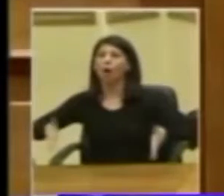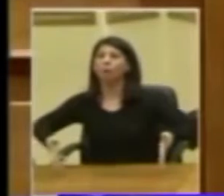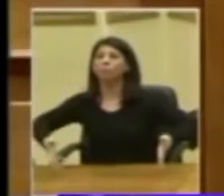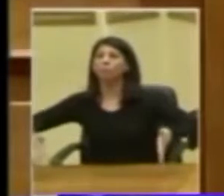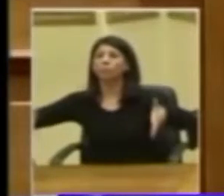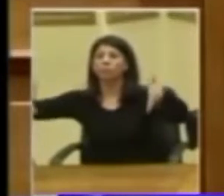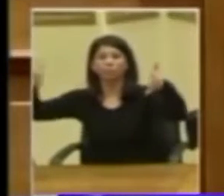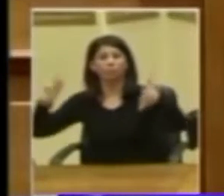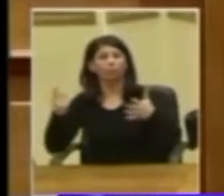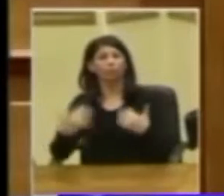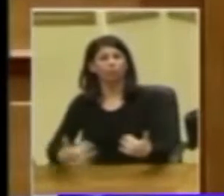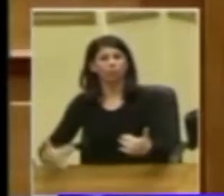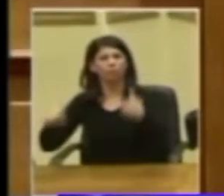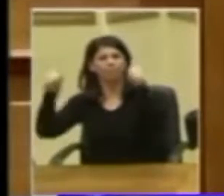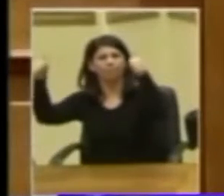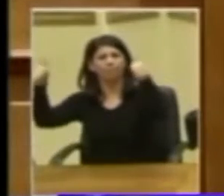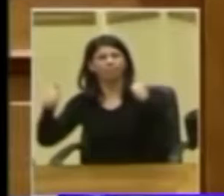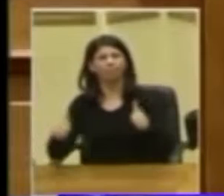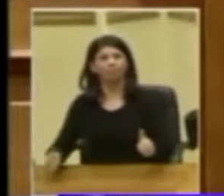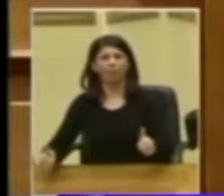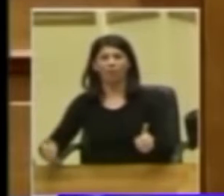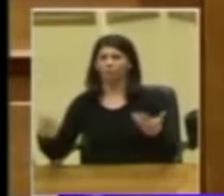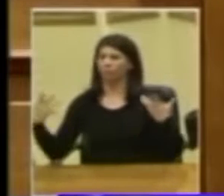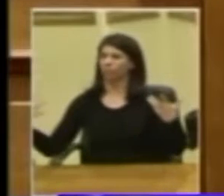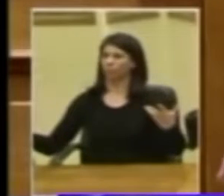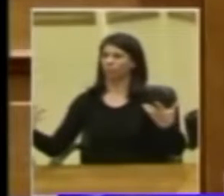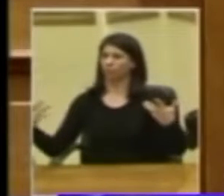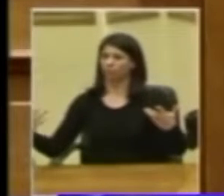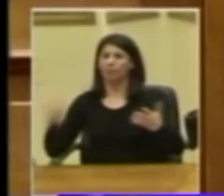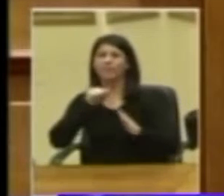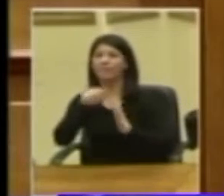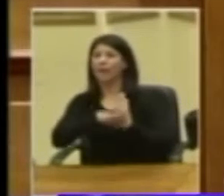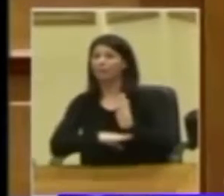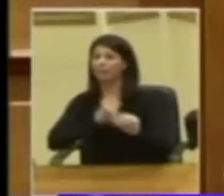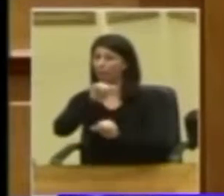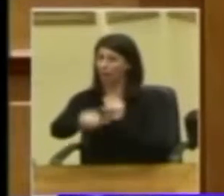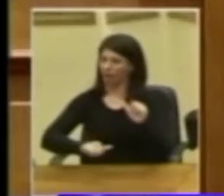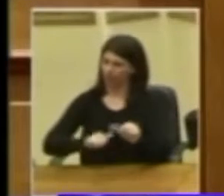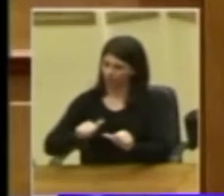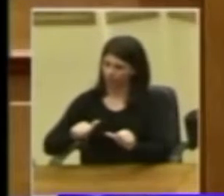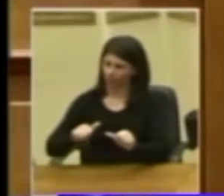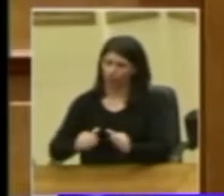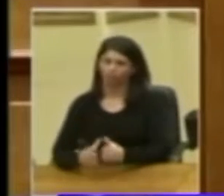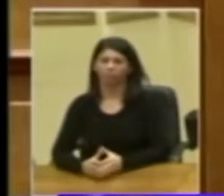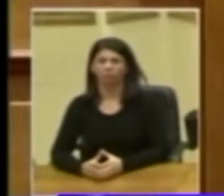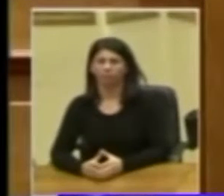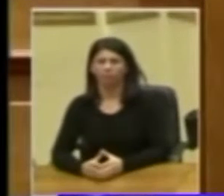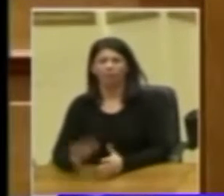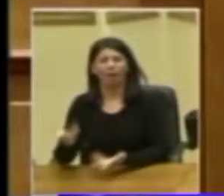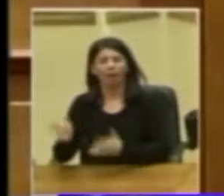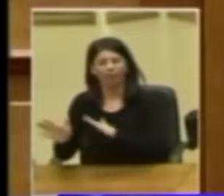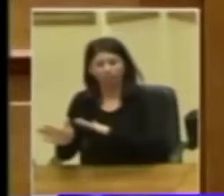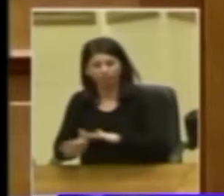και εξήγηλε με πομπόδι στόμφο τότε τη συνταγματική αναθεώρηση. Την ξέχασε